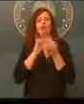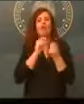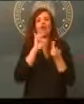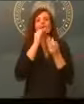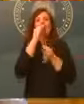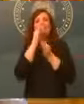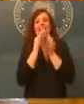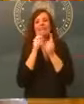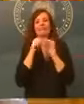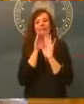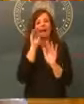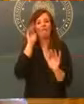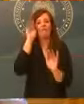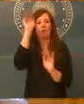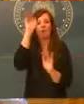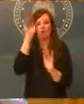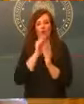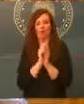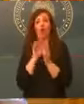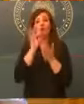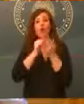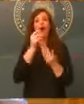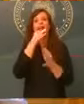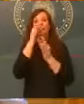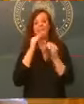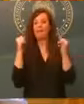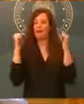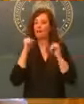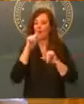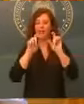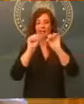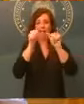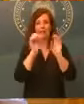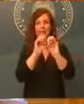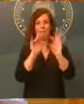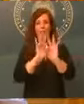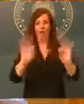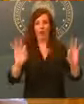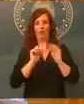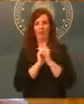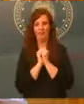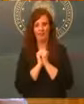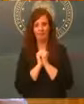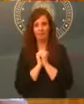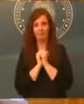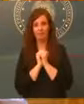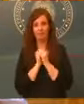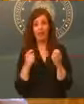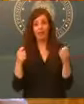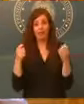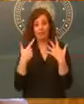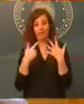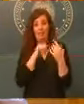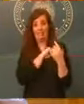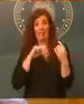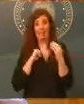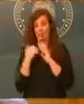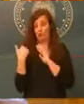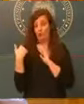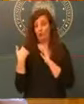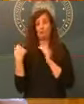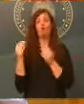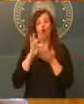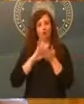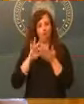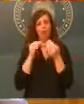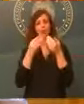cittadini e cittadine. Il 17 giugno le abbiamo riaperte le scuole, grazie agli esami di